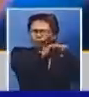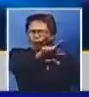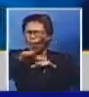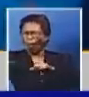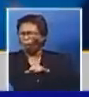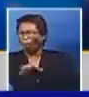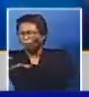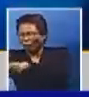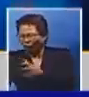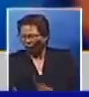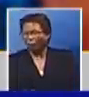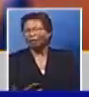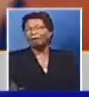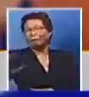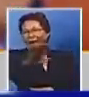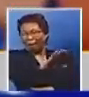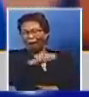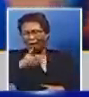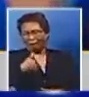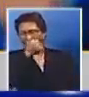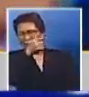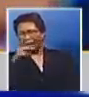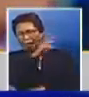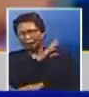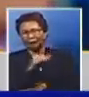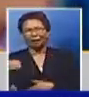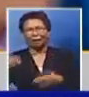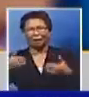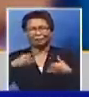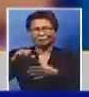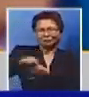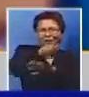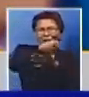Felda ada hak dan ada saham.